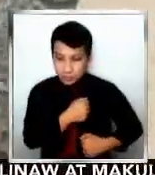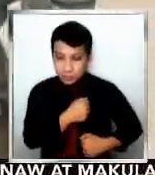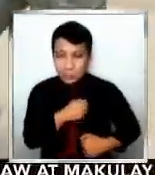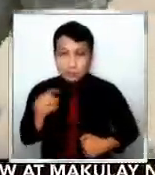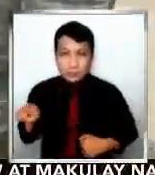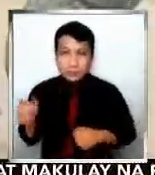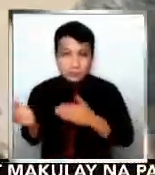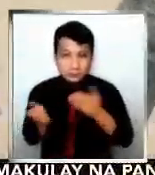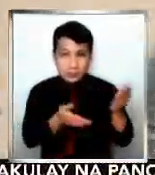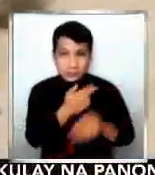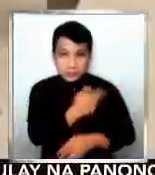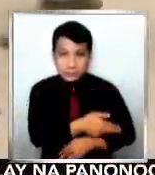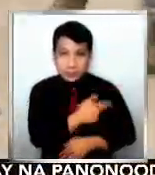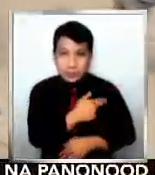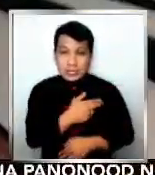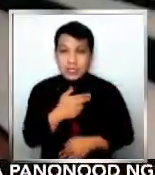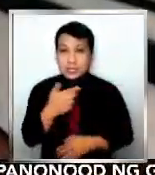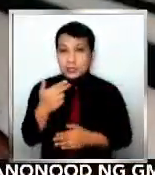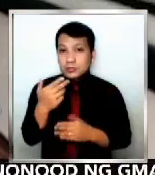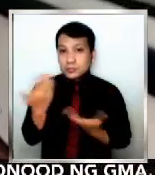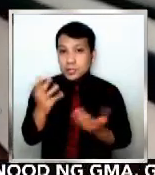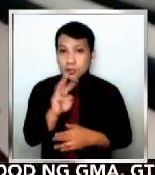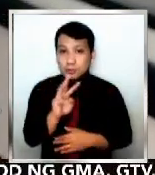Navarro General Hospital sa West Mincom.